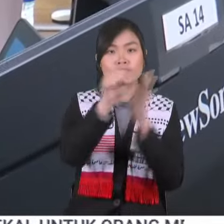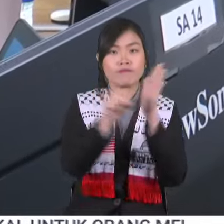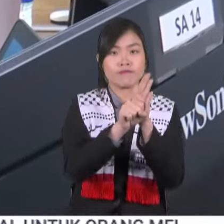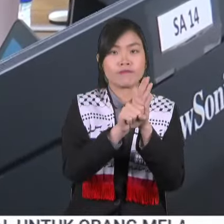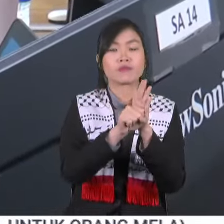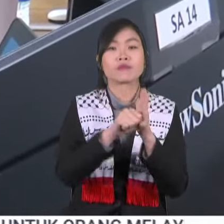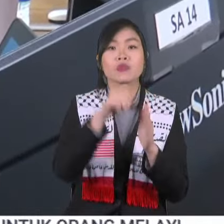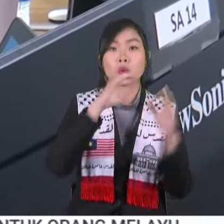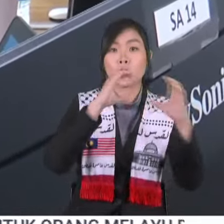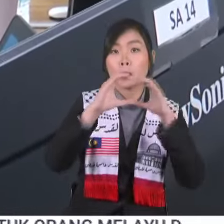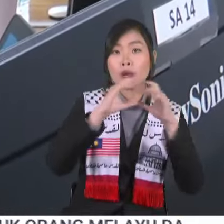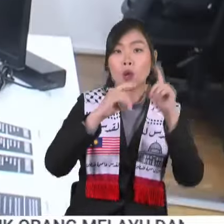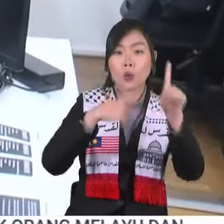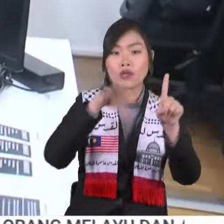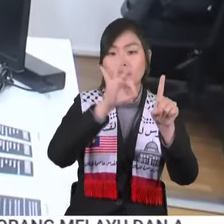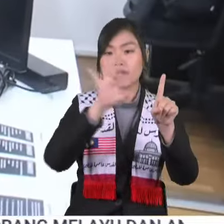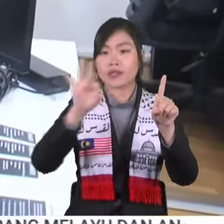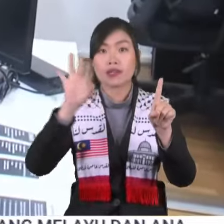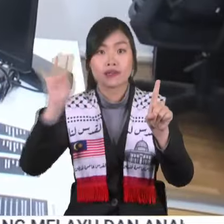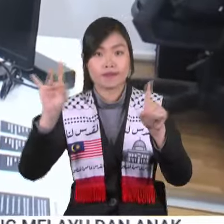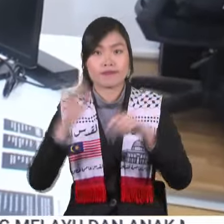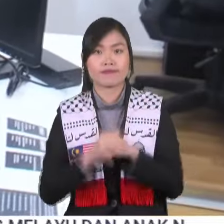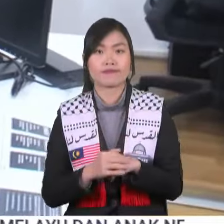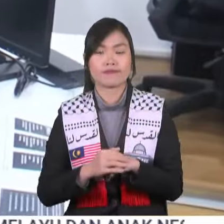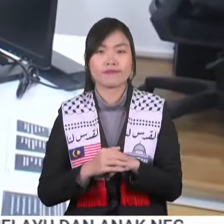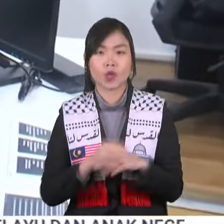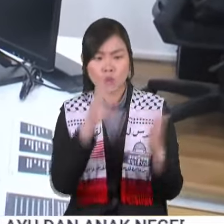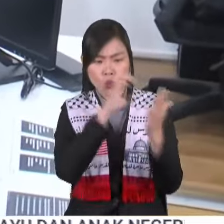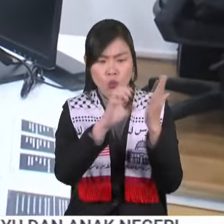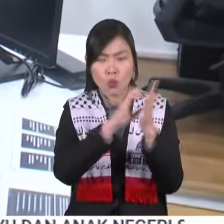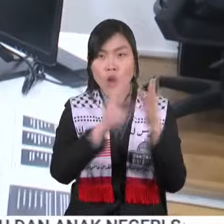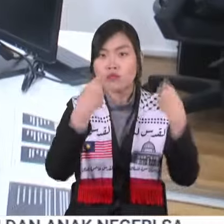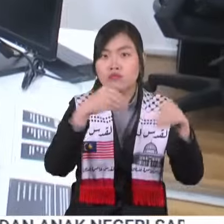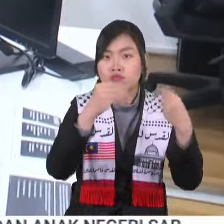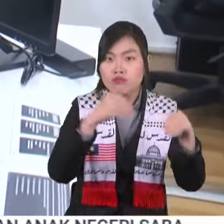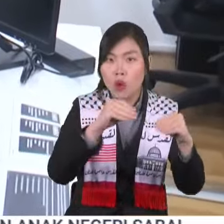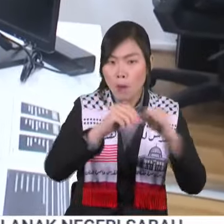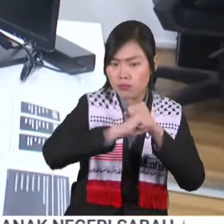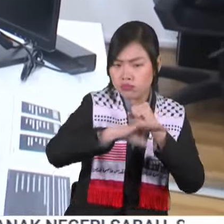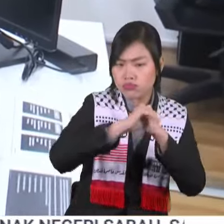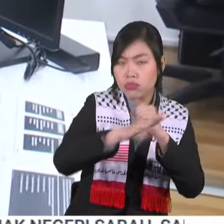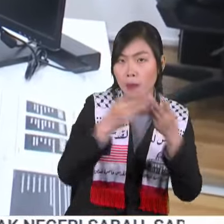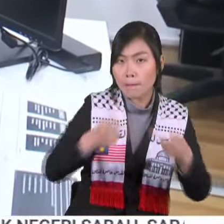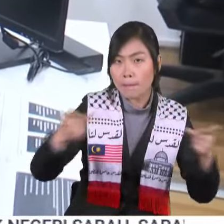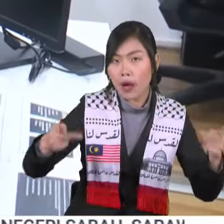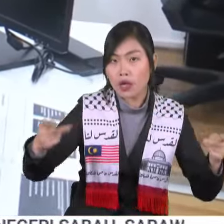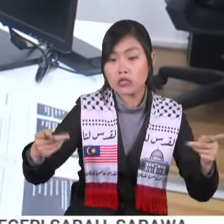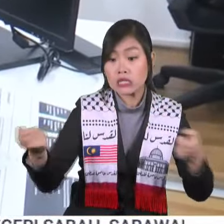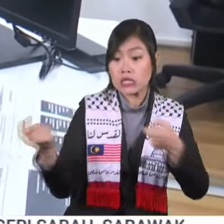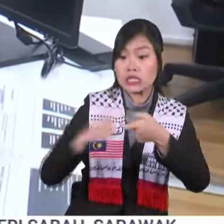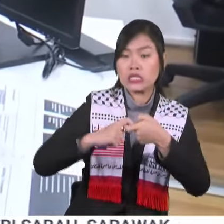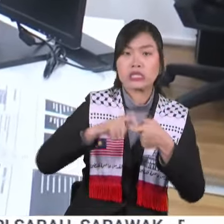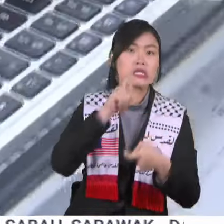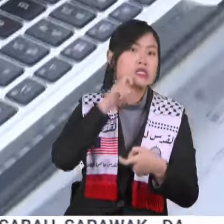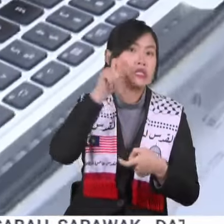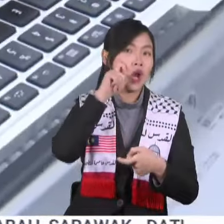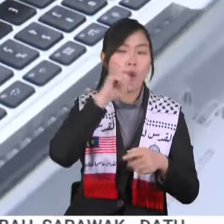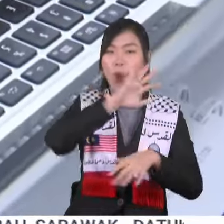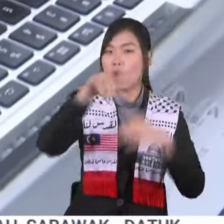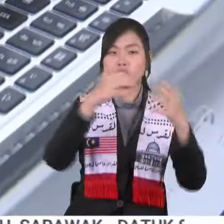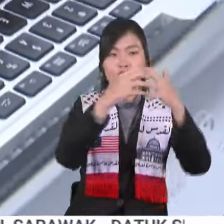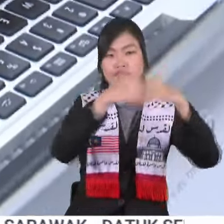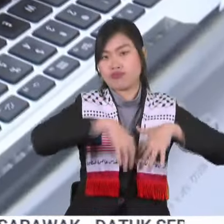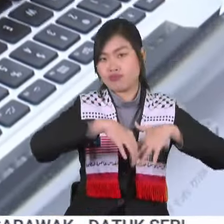Akta Komunikasi dan Multimedia 1998. Selain itu, kandungan yang menjual dan mempromosikan produk berkaitan seks